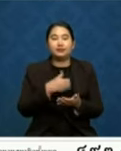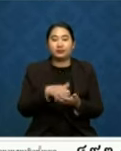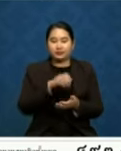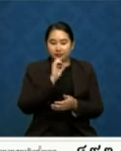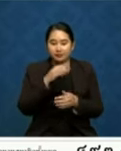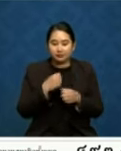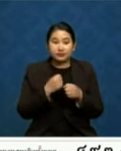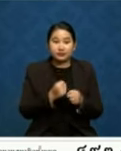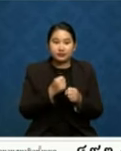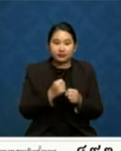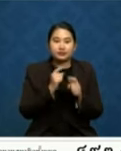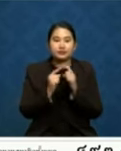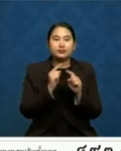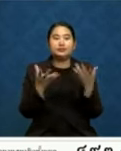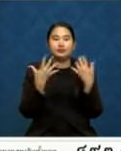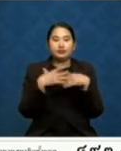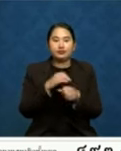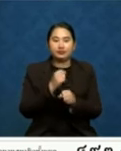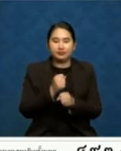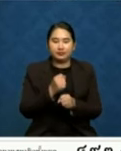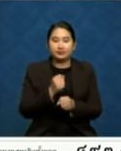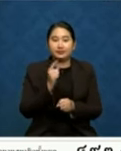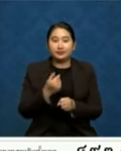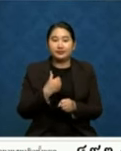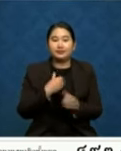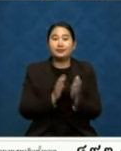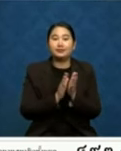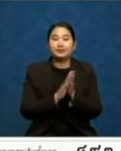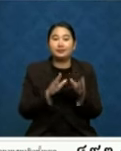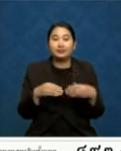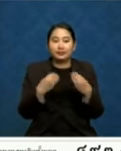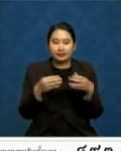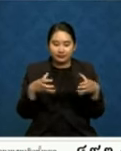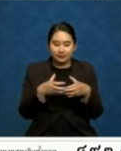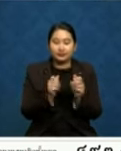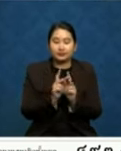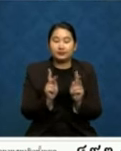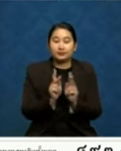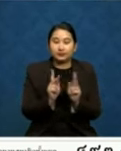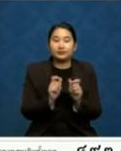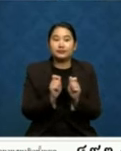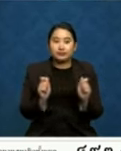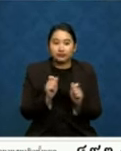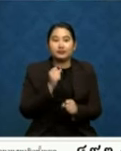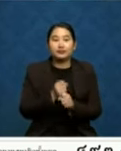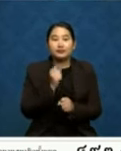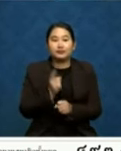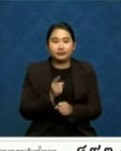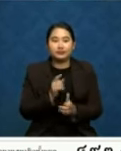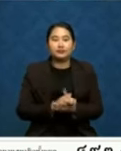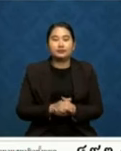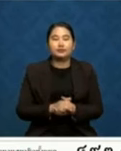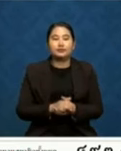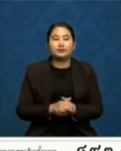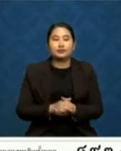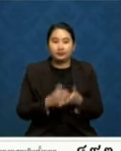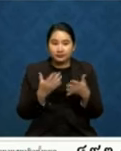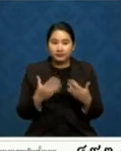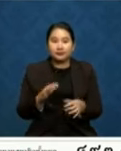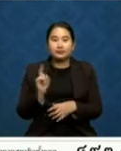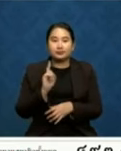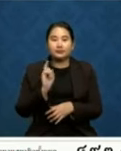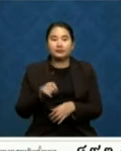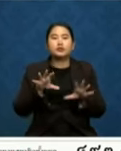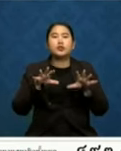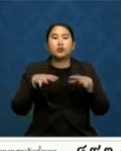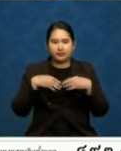านพยายามที่จะประสานได้อย่างเต็มที่อันนี้ขอชื่นชมคณะกรรมการแล้วอนุอย่างเต็มที่แต่อย่างไรก็ตามนะครับก็ต้องยอม